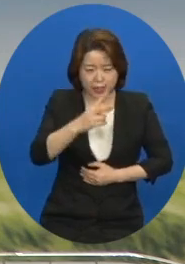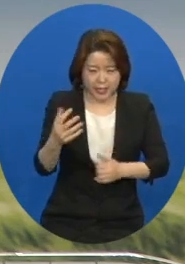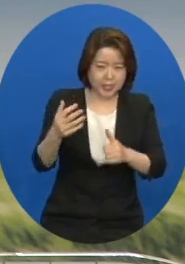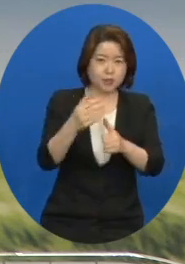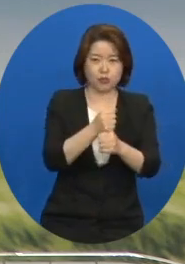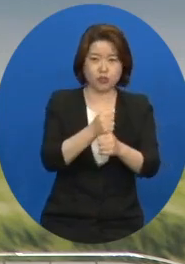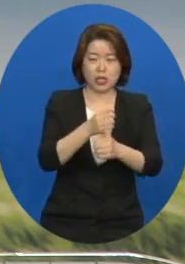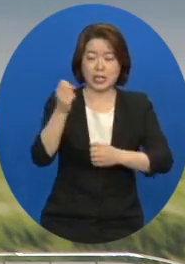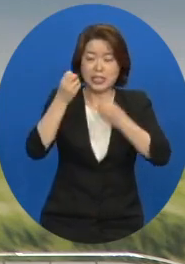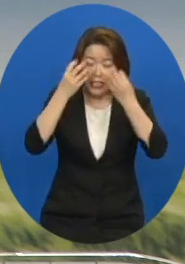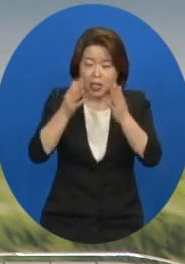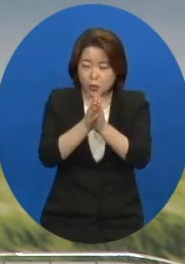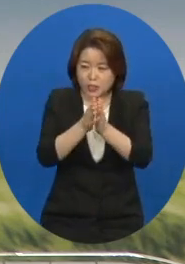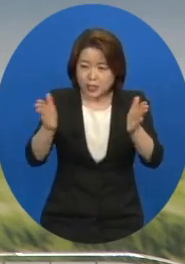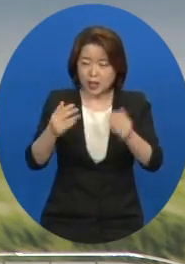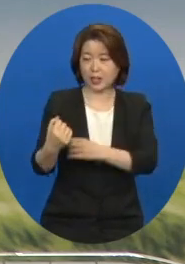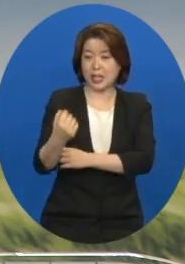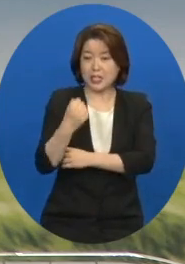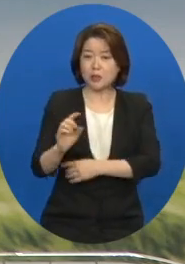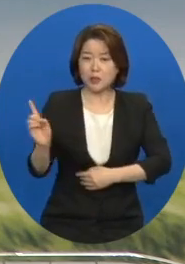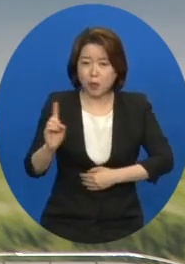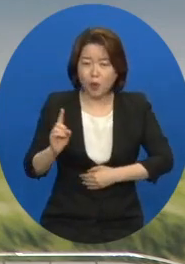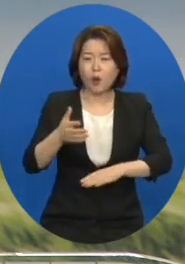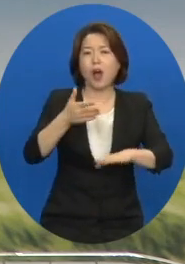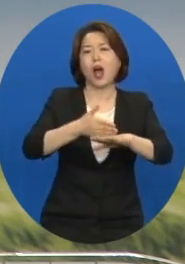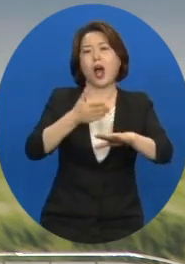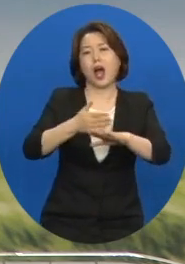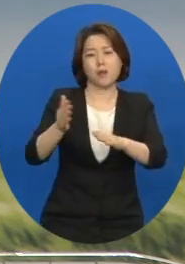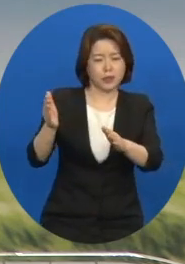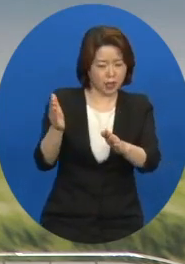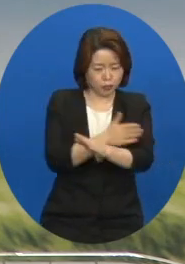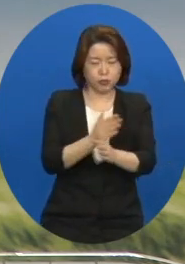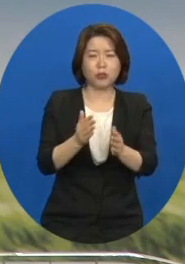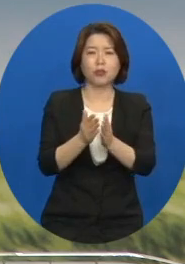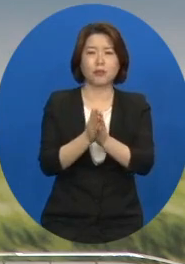새롭게 시작할 수 있는 힘이 감사에서 나오는 거거든요.